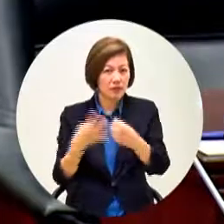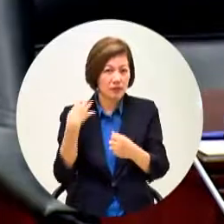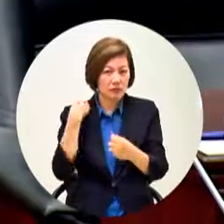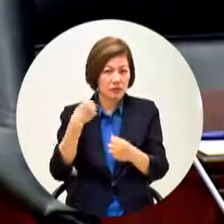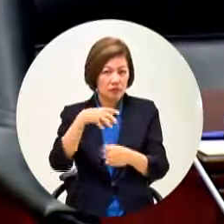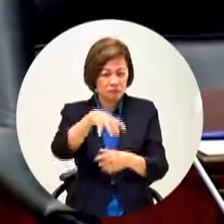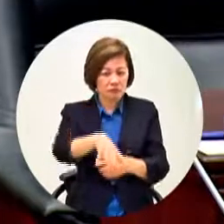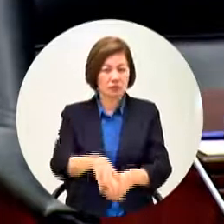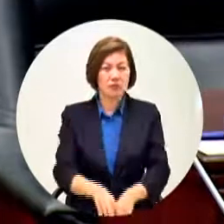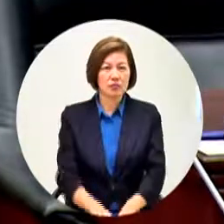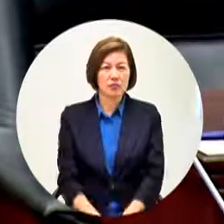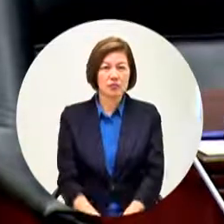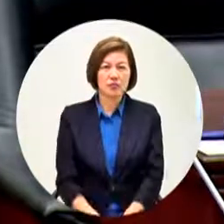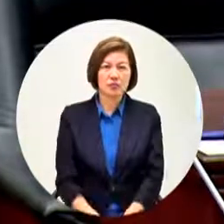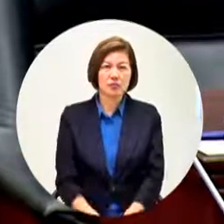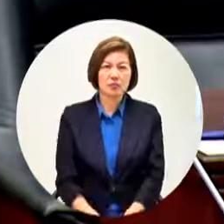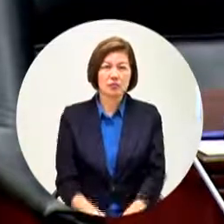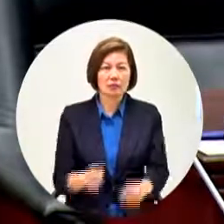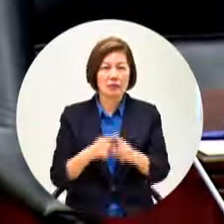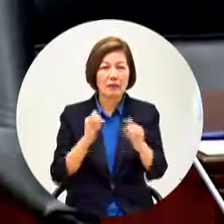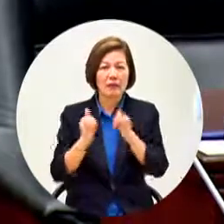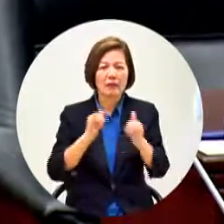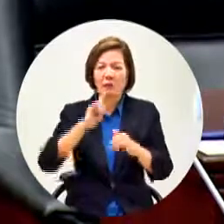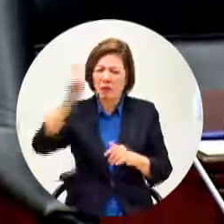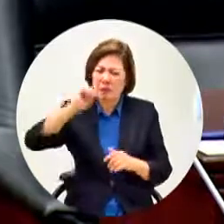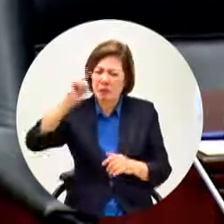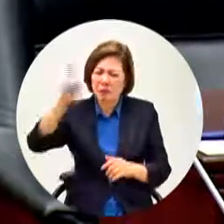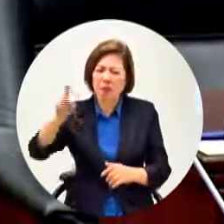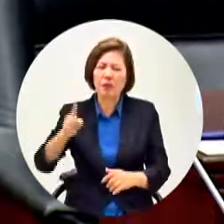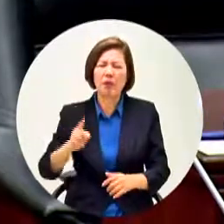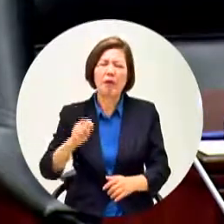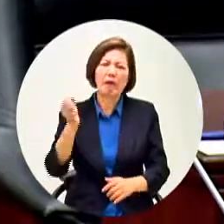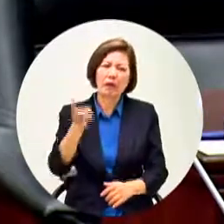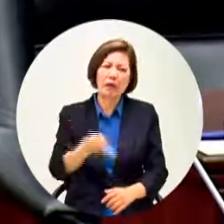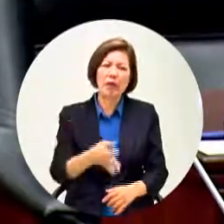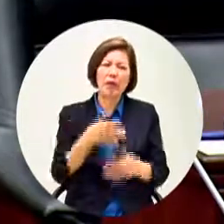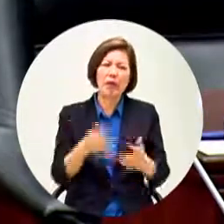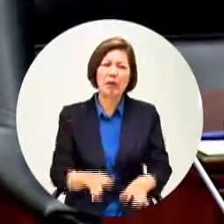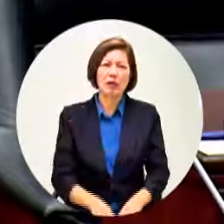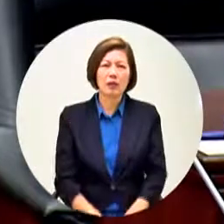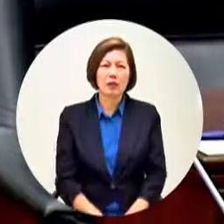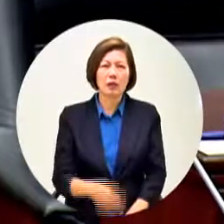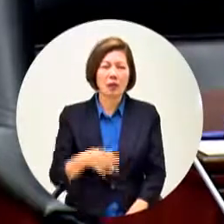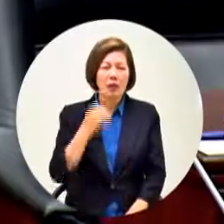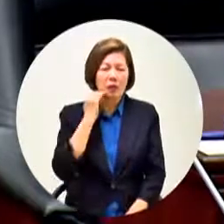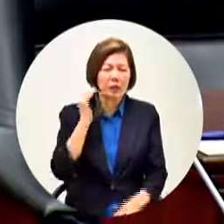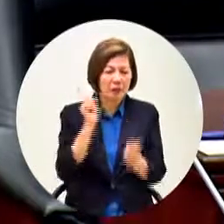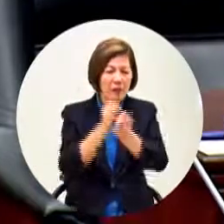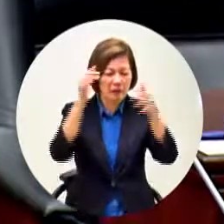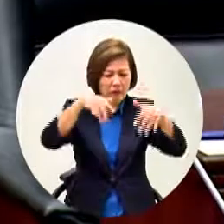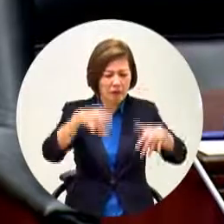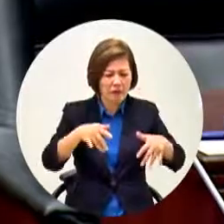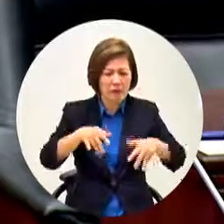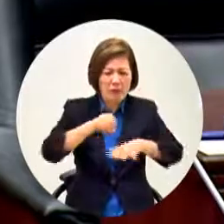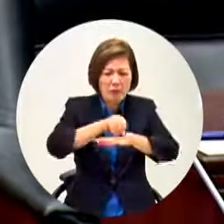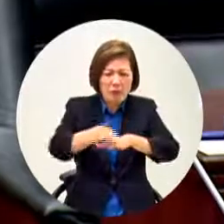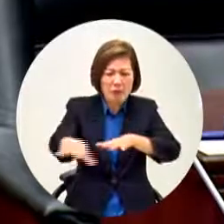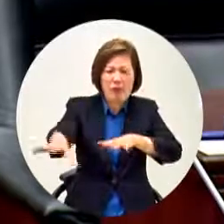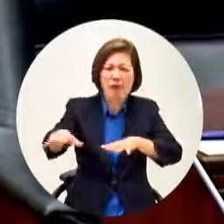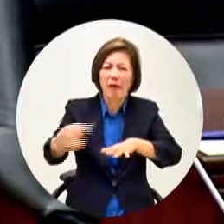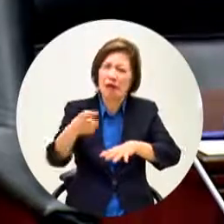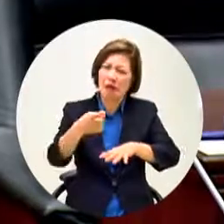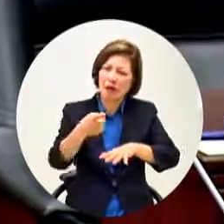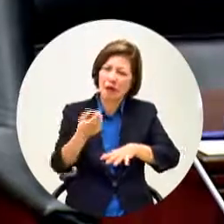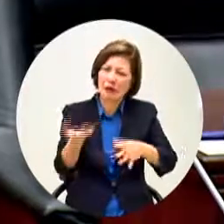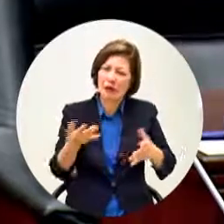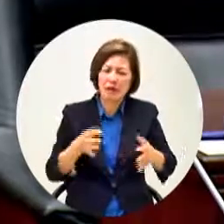你也看，哦，啊，民众顶前只要落雨，水透袂出去，啊，因着要知了